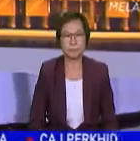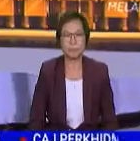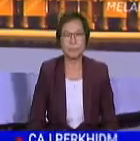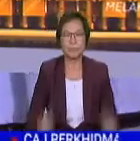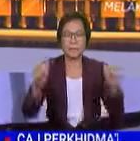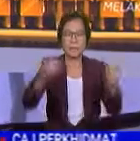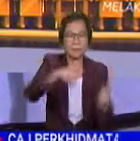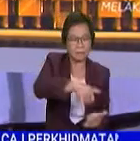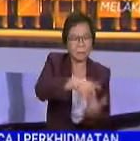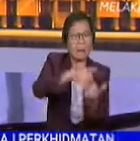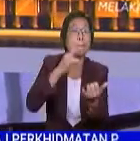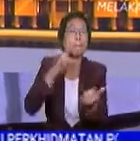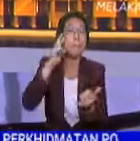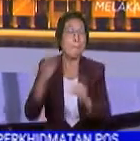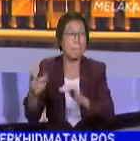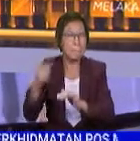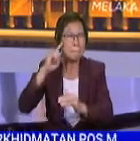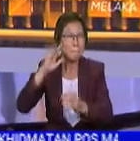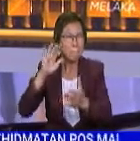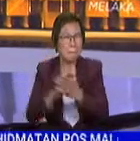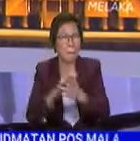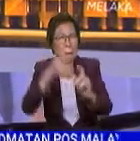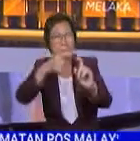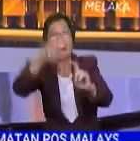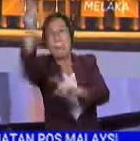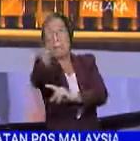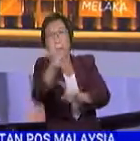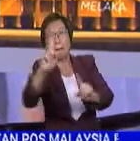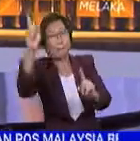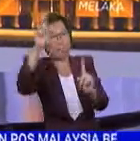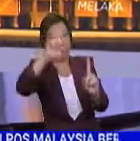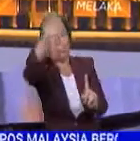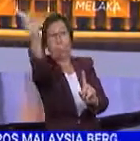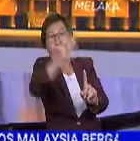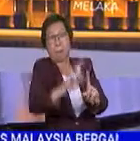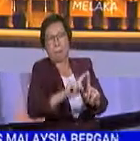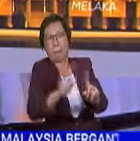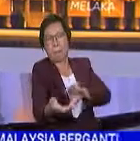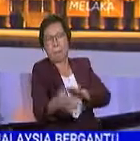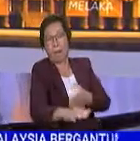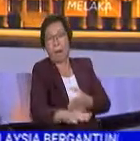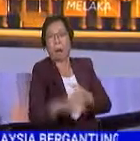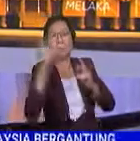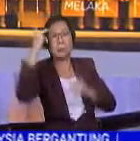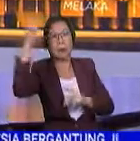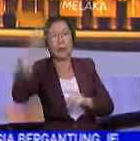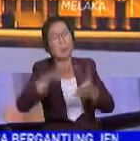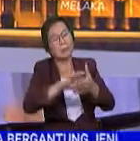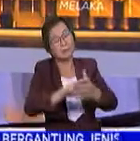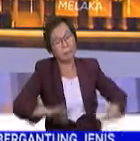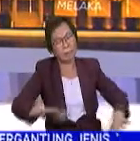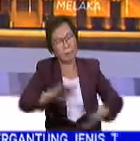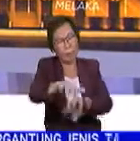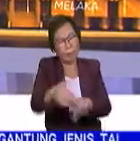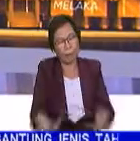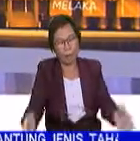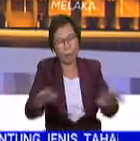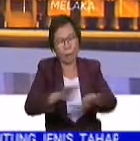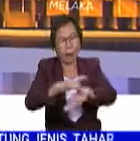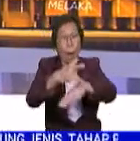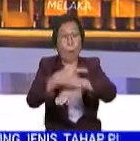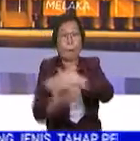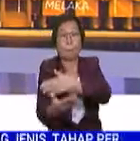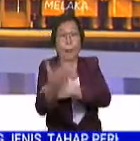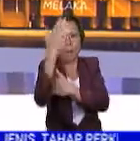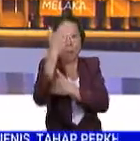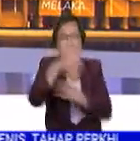Baik, jenazah remaja yang maut dipercayai dipanah petir di kawasan kuari Bukit Jerus Pasir Putih Kelantan selamat dikebumikan awal pagi tadi.